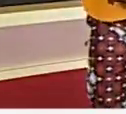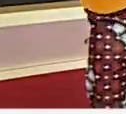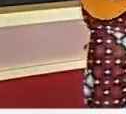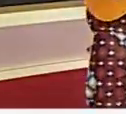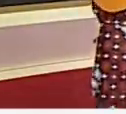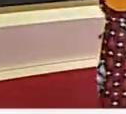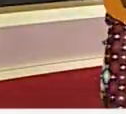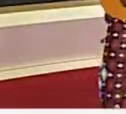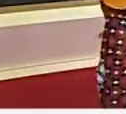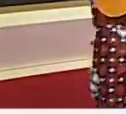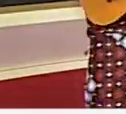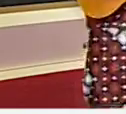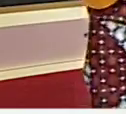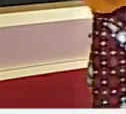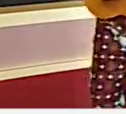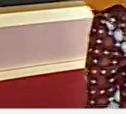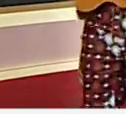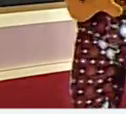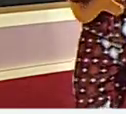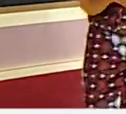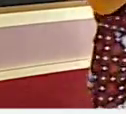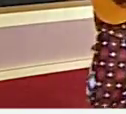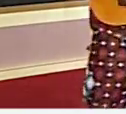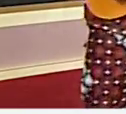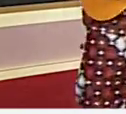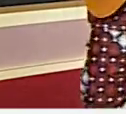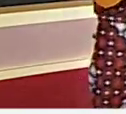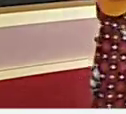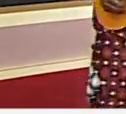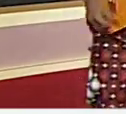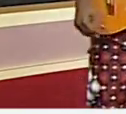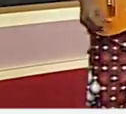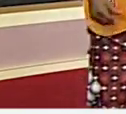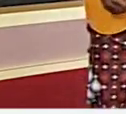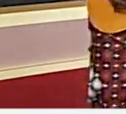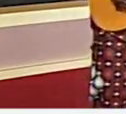Nimetembea sijamuona msichana kama Aoko,